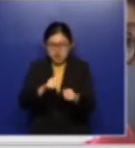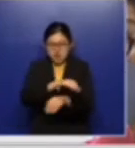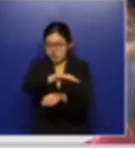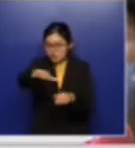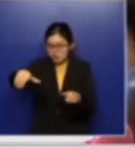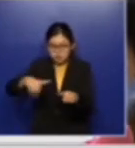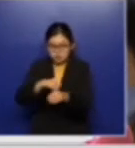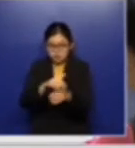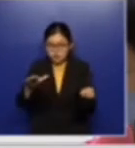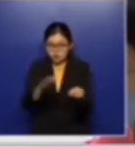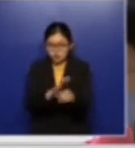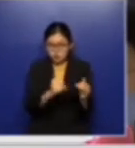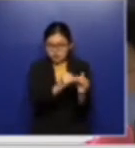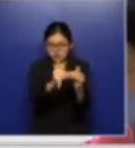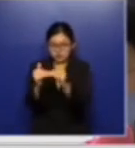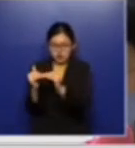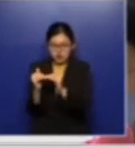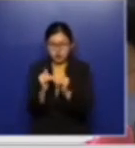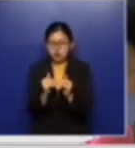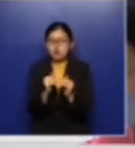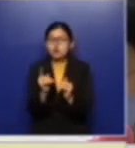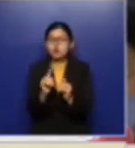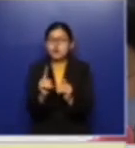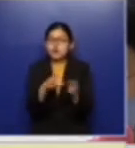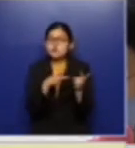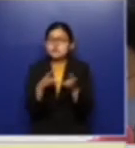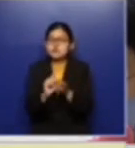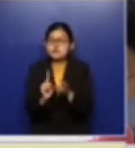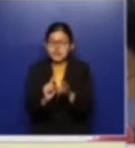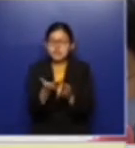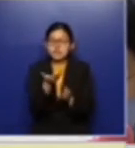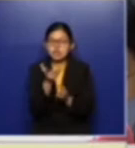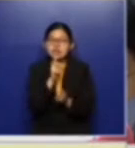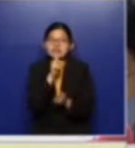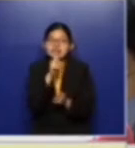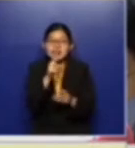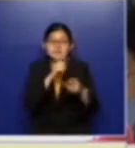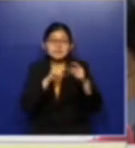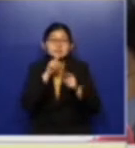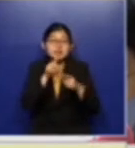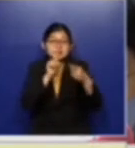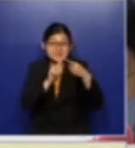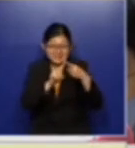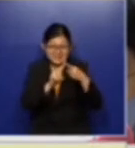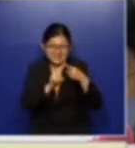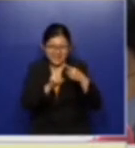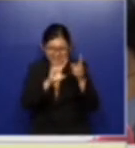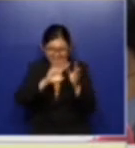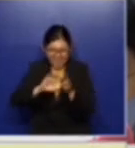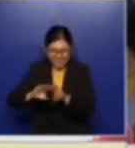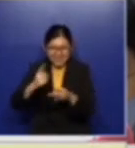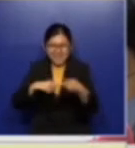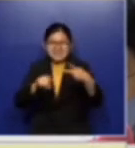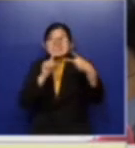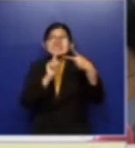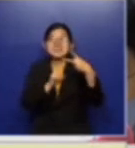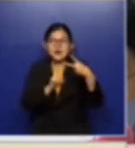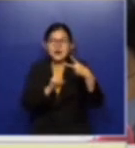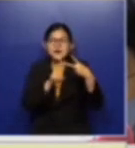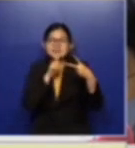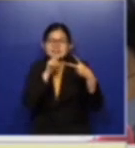คำถามที่หนึ่งครับท่านประธานครับขออนุญาตท่านรัฐมนตรีคำถามที่หนึ่งผมต่อด้วยคำถามที่สองและที่สามเลยนะครับท่านได้ตอบที